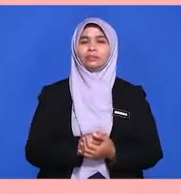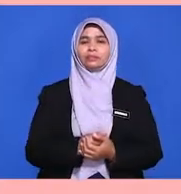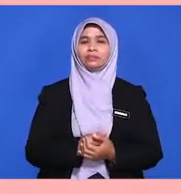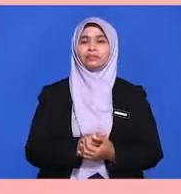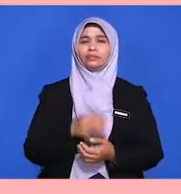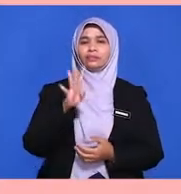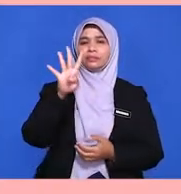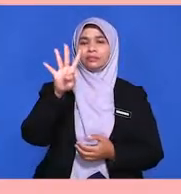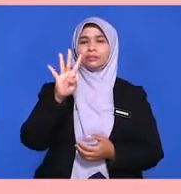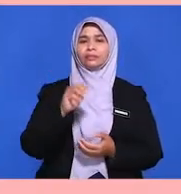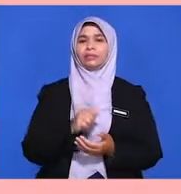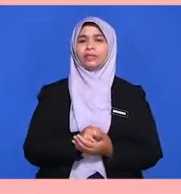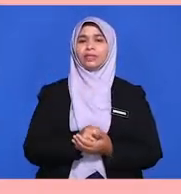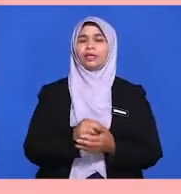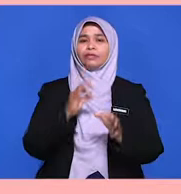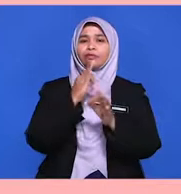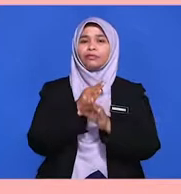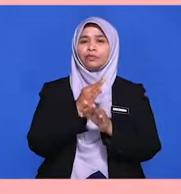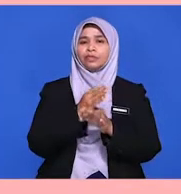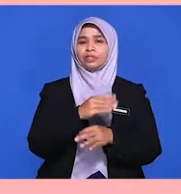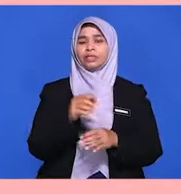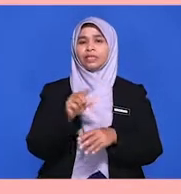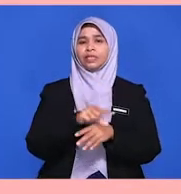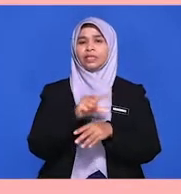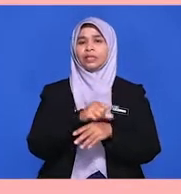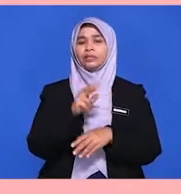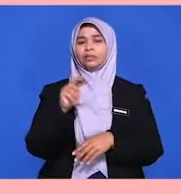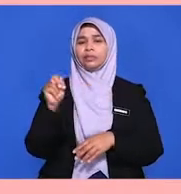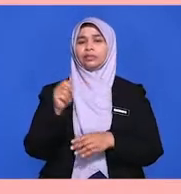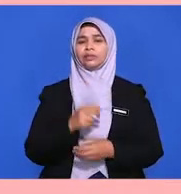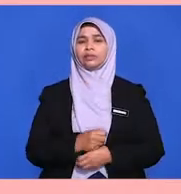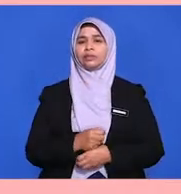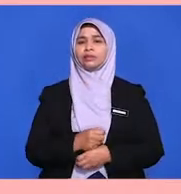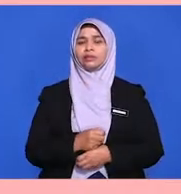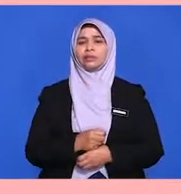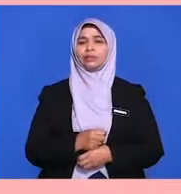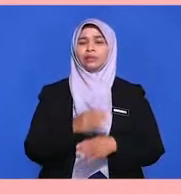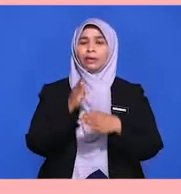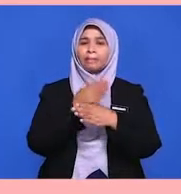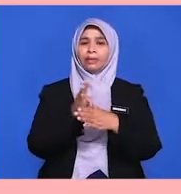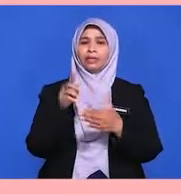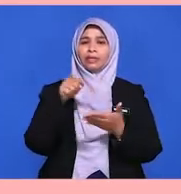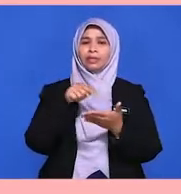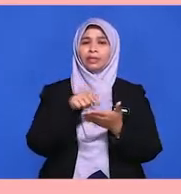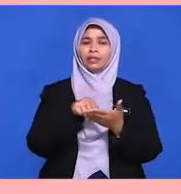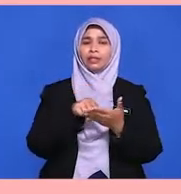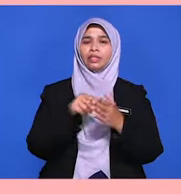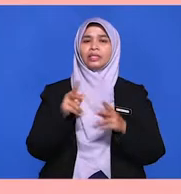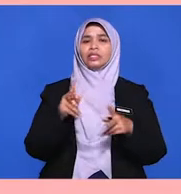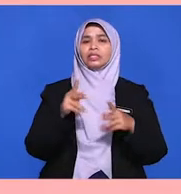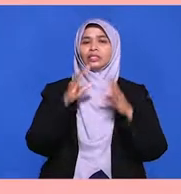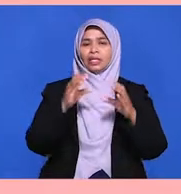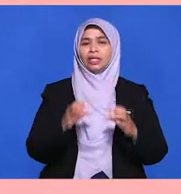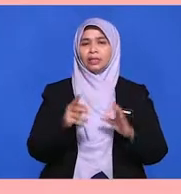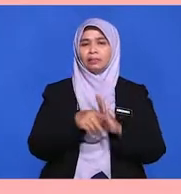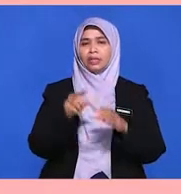keempat, fungsi dan kegunaan. Di bahagian ini, kaedah dan cara